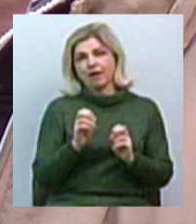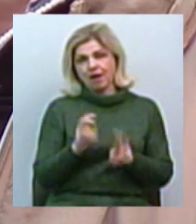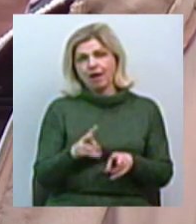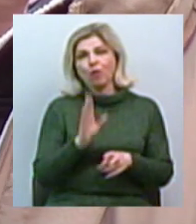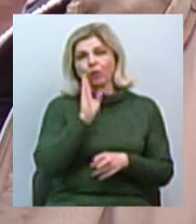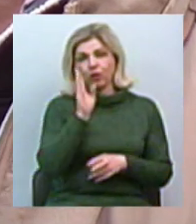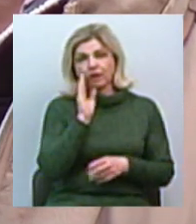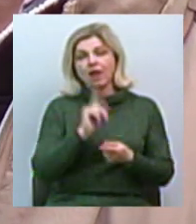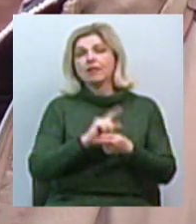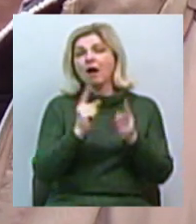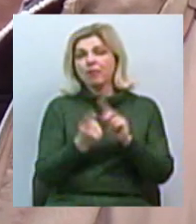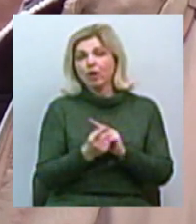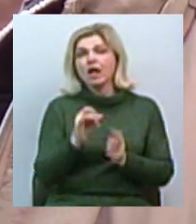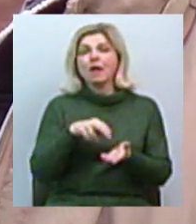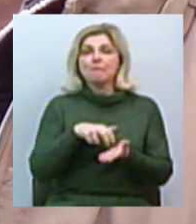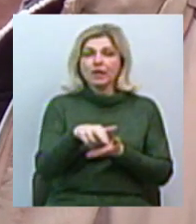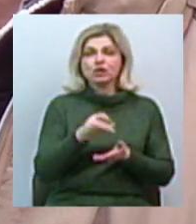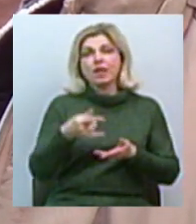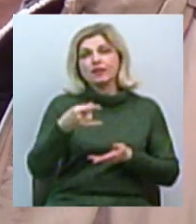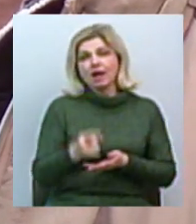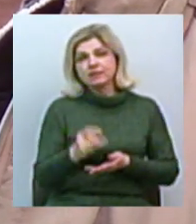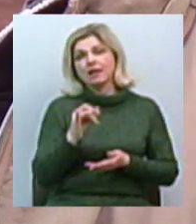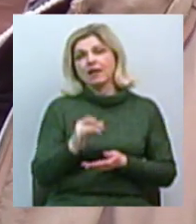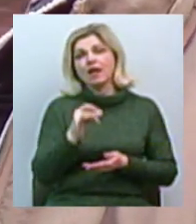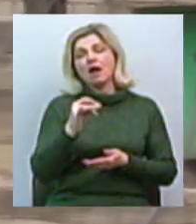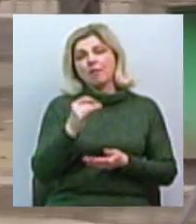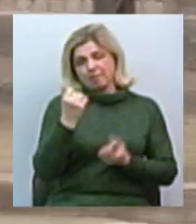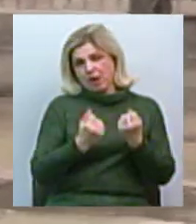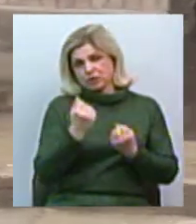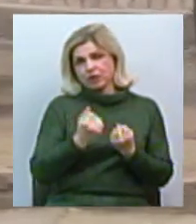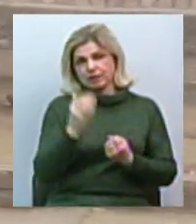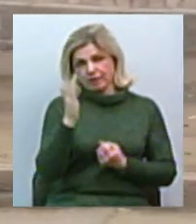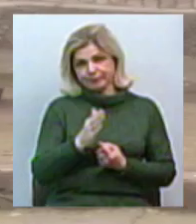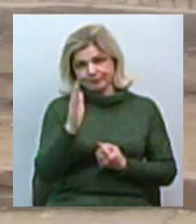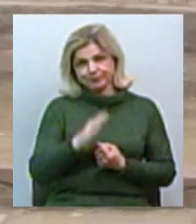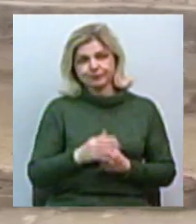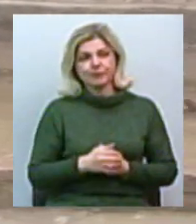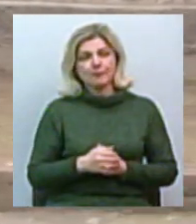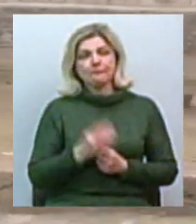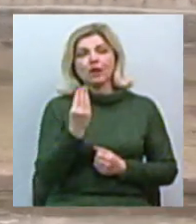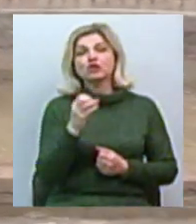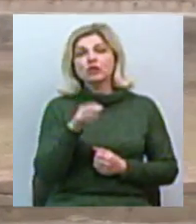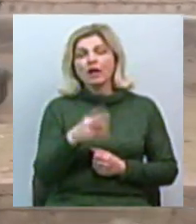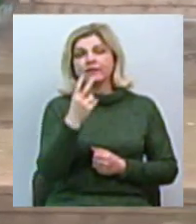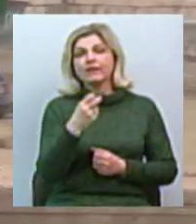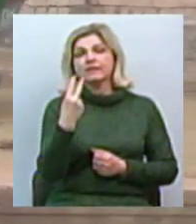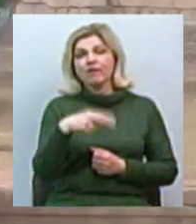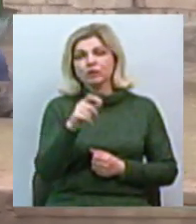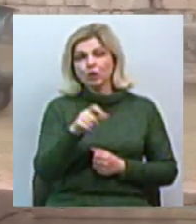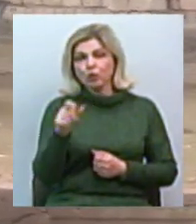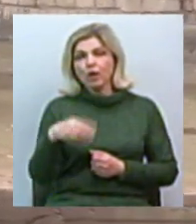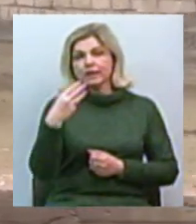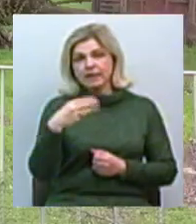тільки навпаки. Тому і пішки, і на таксі, і на попутках. У штаті зоопарку 220 людей. 30 з них